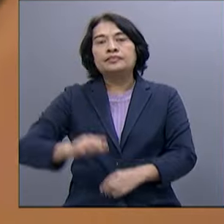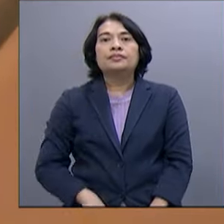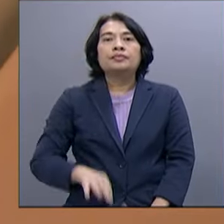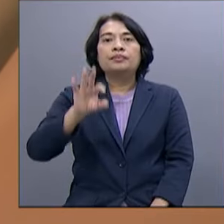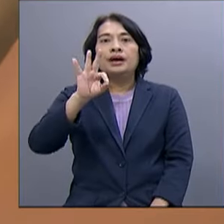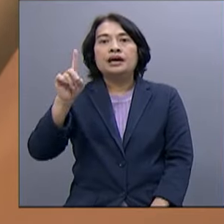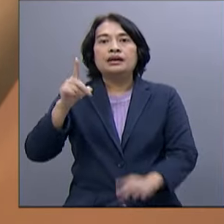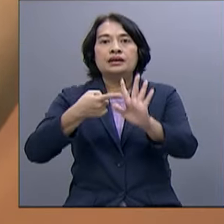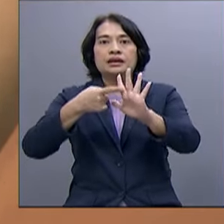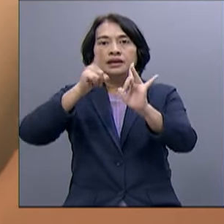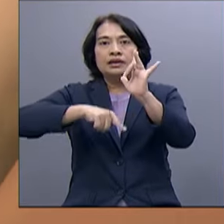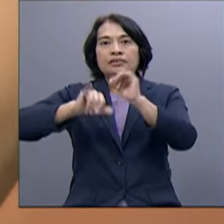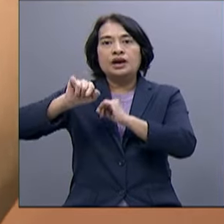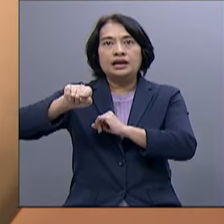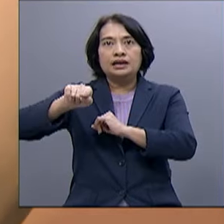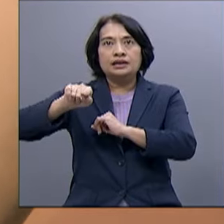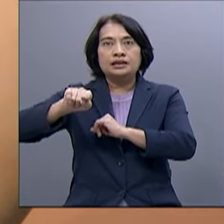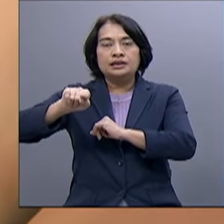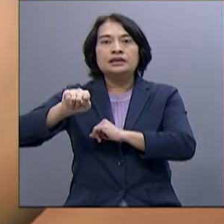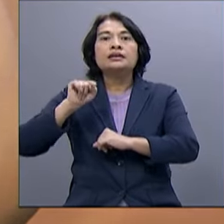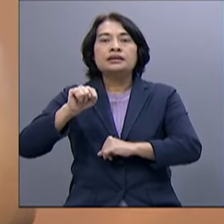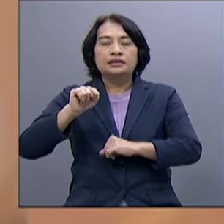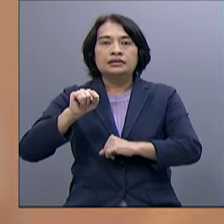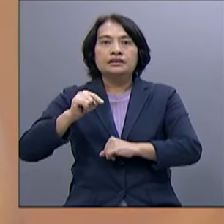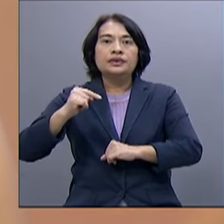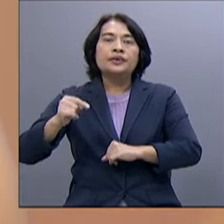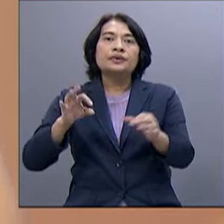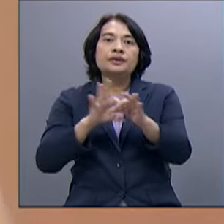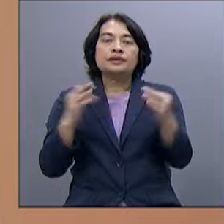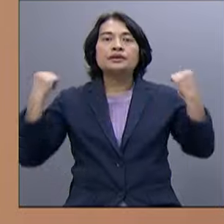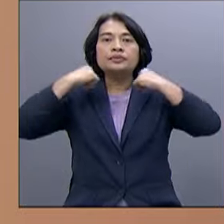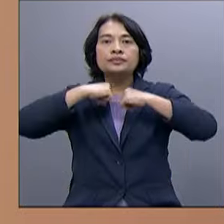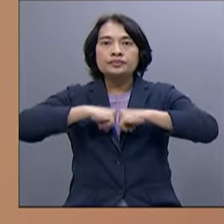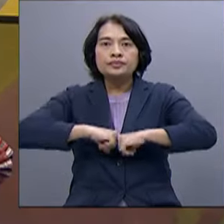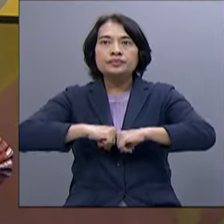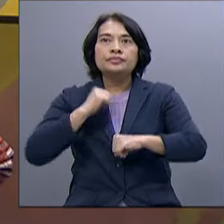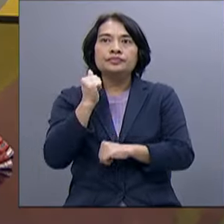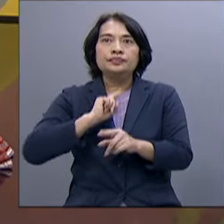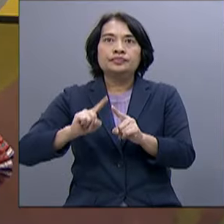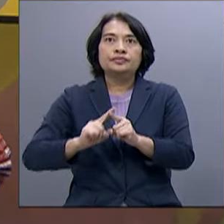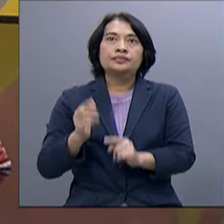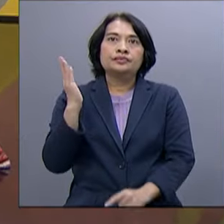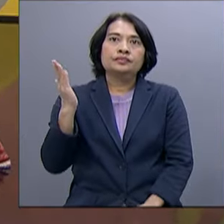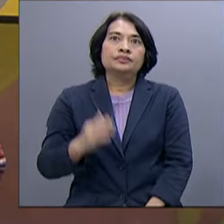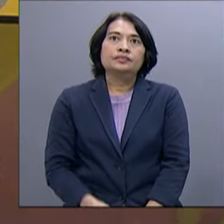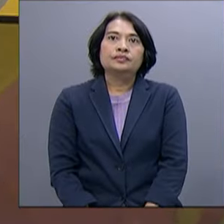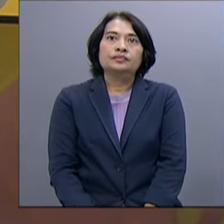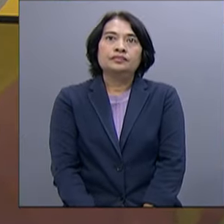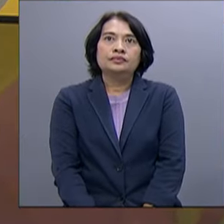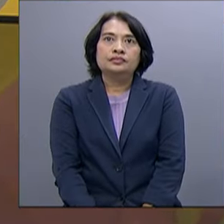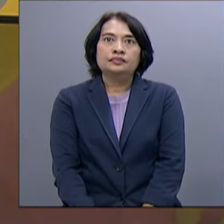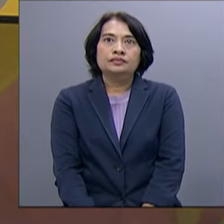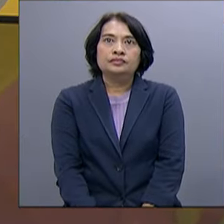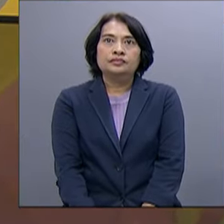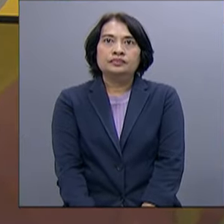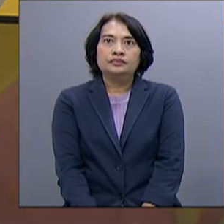าย มันสบายมันระบายอากาศได้ดีนะคะอันนี้ก็สามารถใส่ได้ทุกงานทุกโอกาสนะคะ คุณชมพู่ถึงคิวคุณแล้วล่ะเร็ว มาค่ะคุณหญิงแม่มาแล้ว